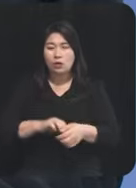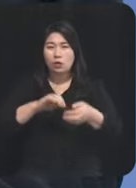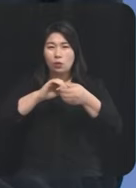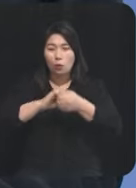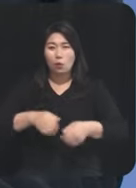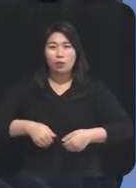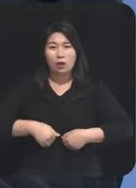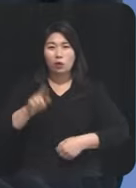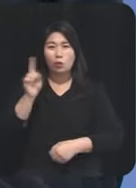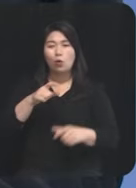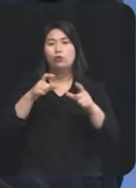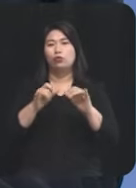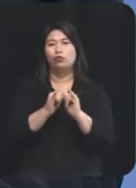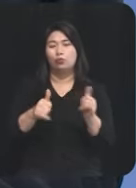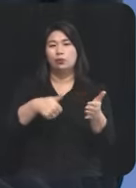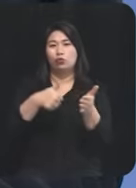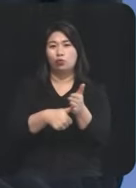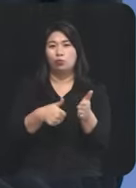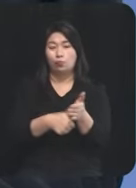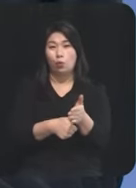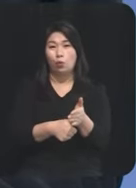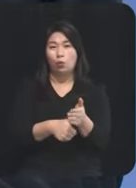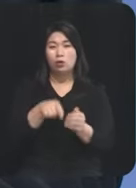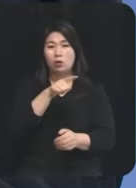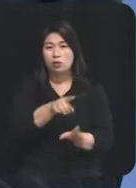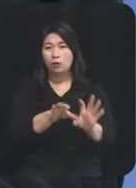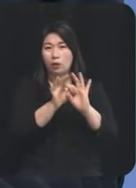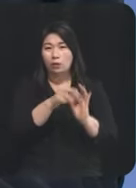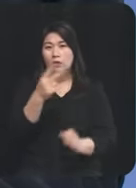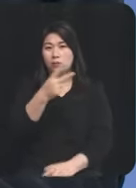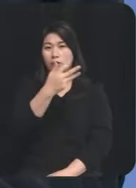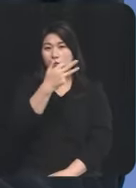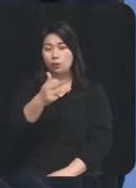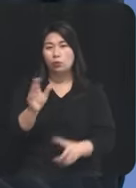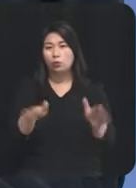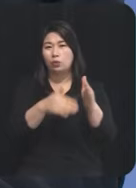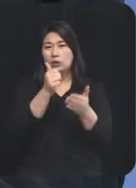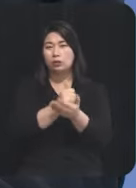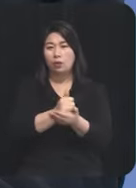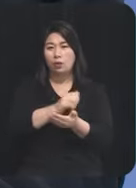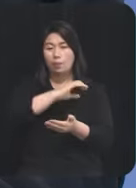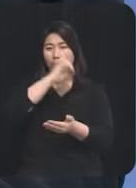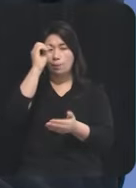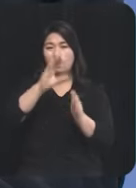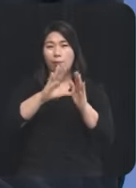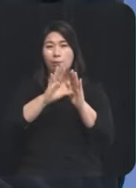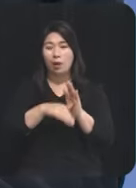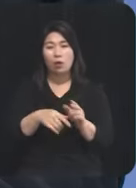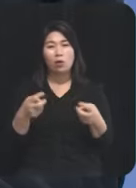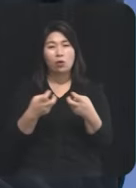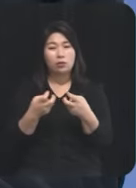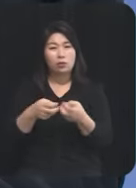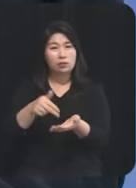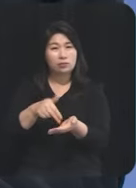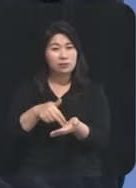주민투표 아니겠습니까? 그렇죠. 예. 네. 이 관련돼서 2018년 도지사 후보 당시에 어떤